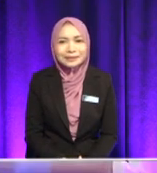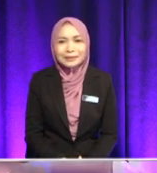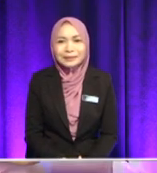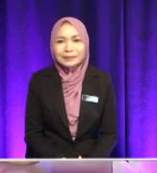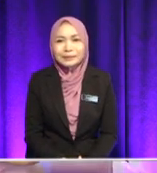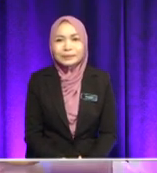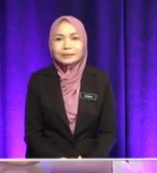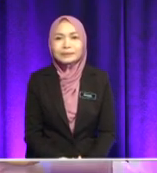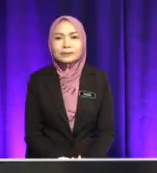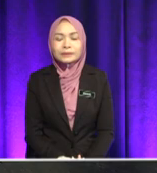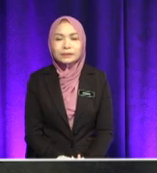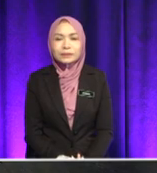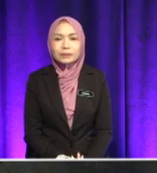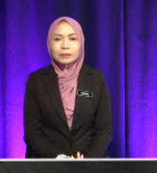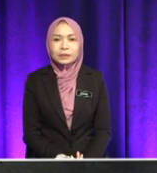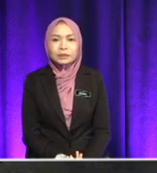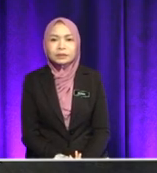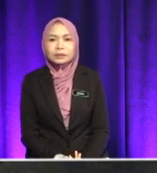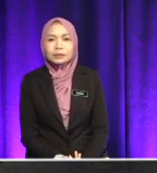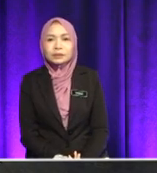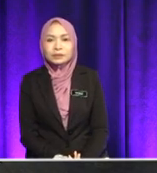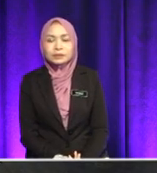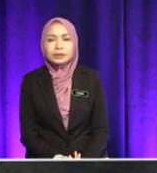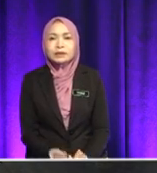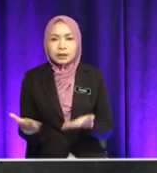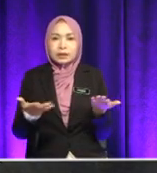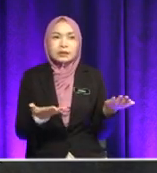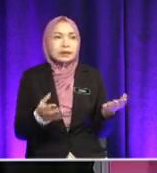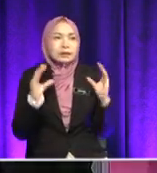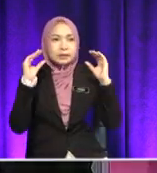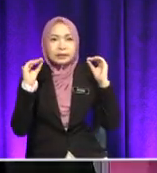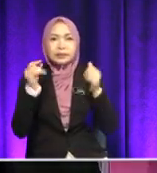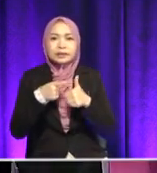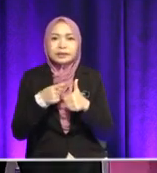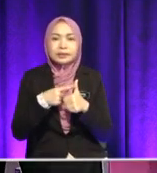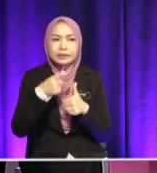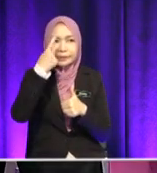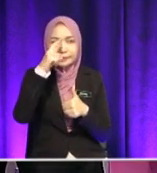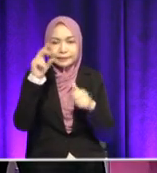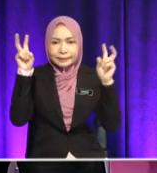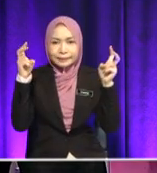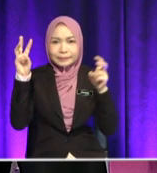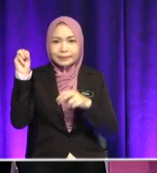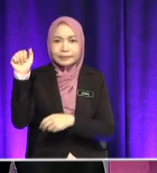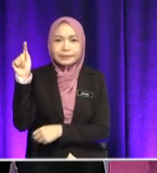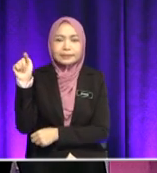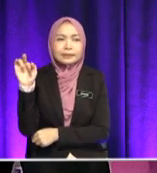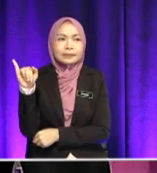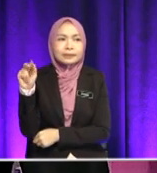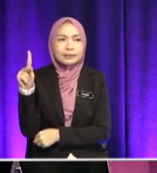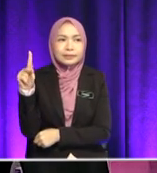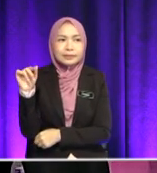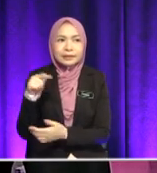pada saya salah satunya oke nah yang pertama untuk topik Matrix ini voice sekali lah untuk